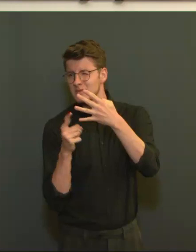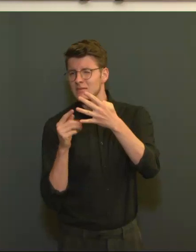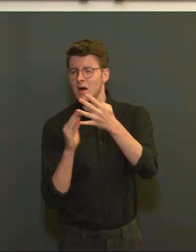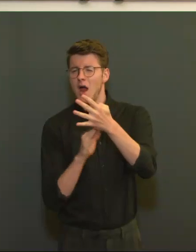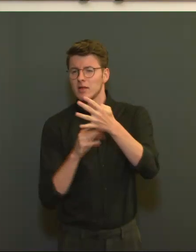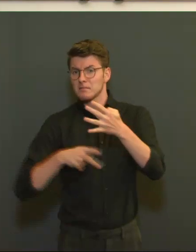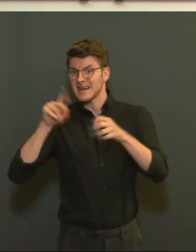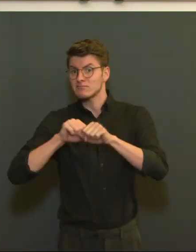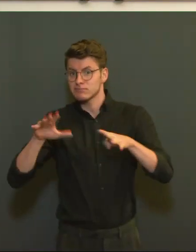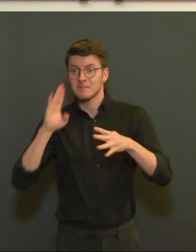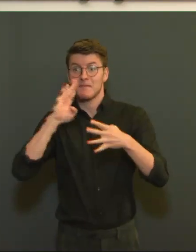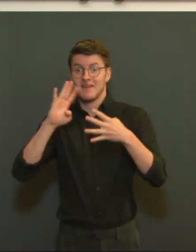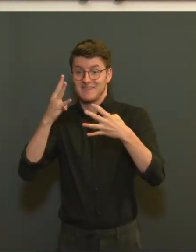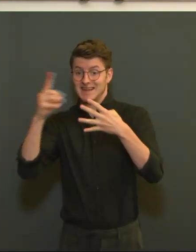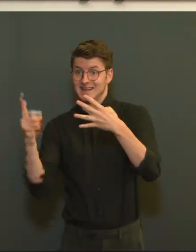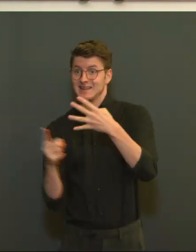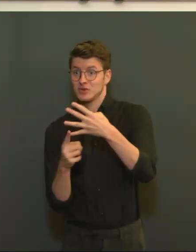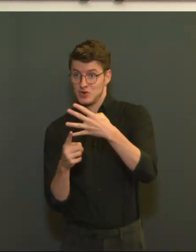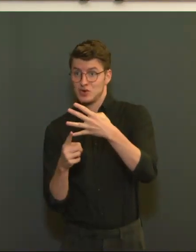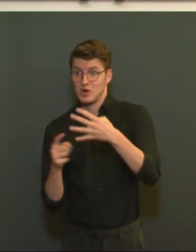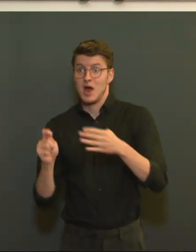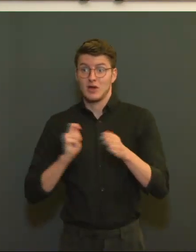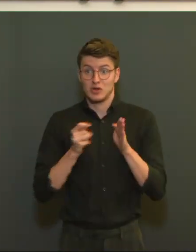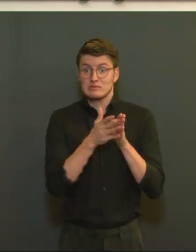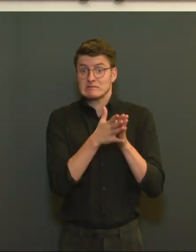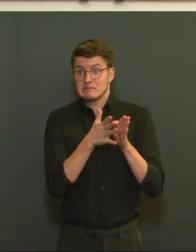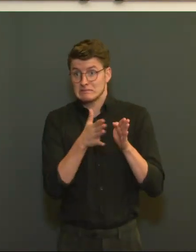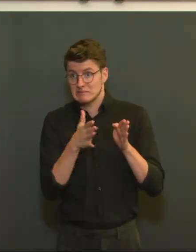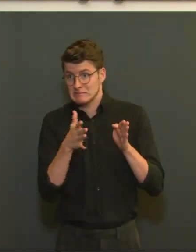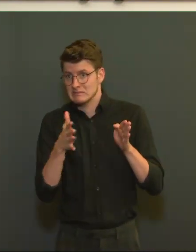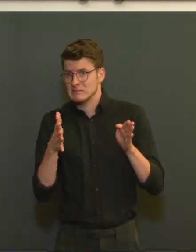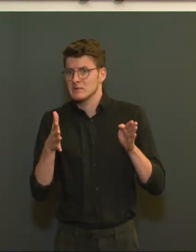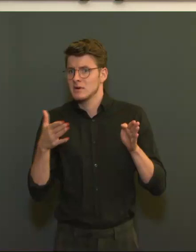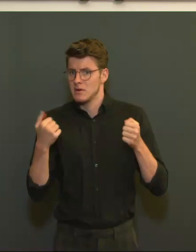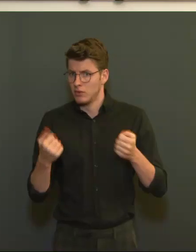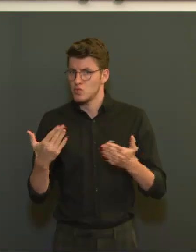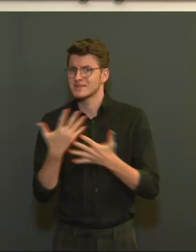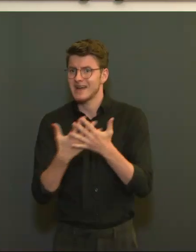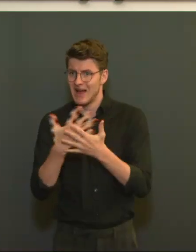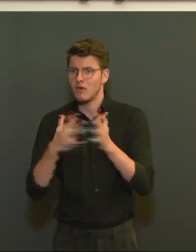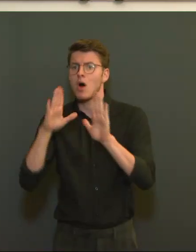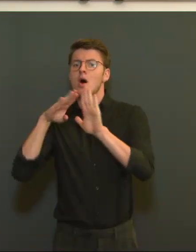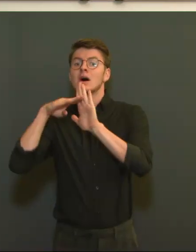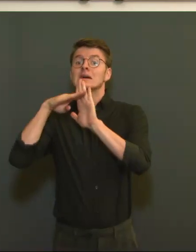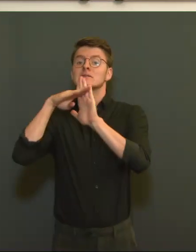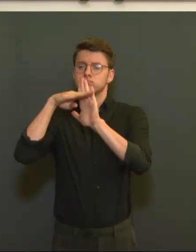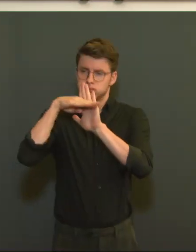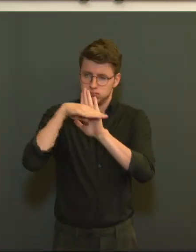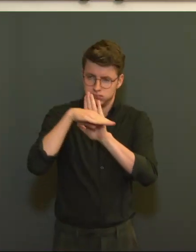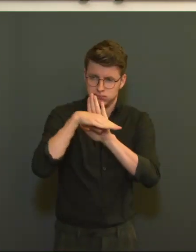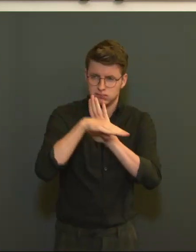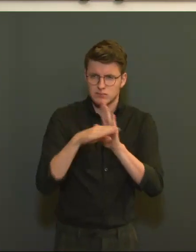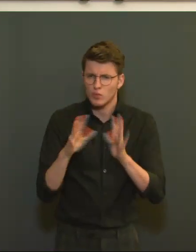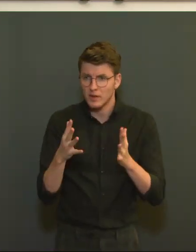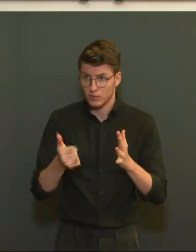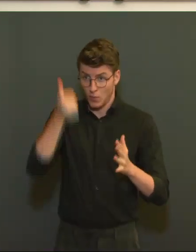de loop van augustus zijn we er gelukkig in geslaagd om de curve van de besmettingen af te platten, dankzij de inspanningen van alle